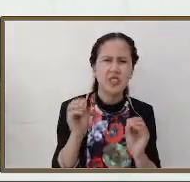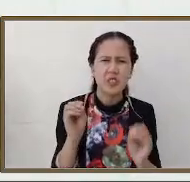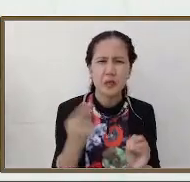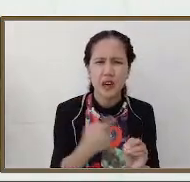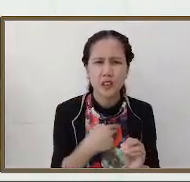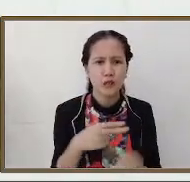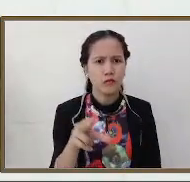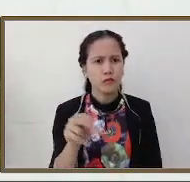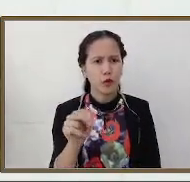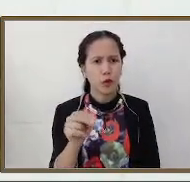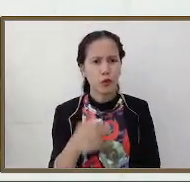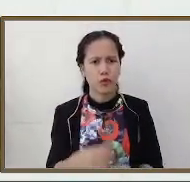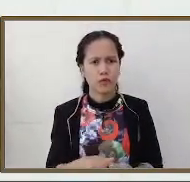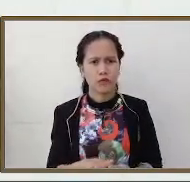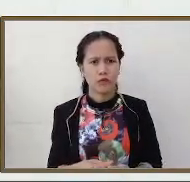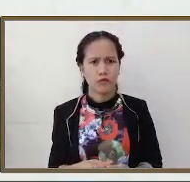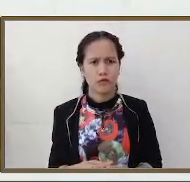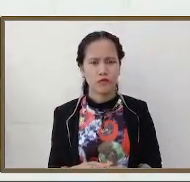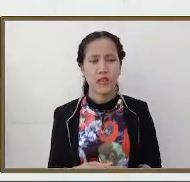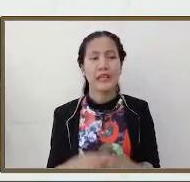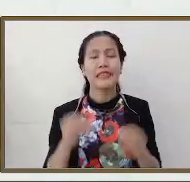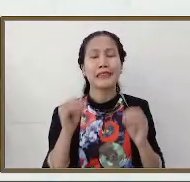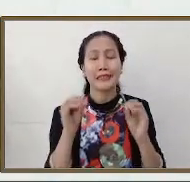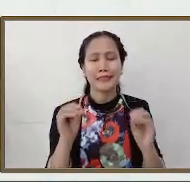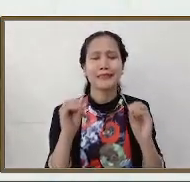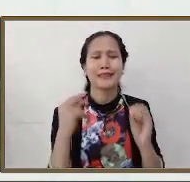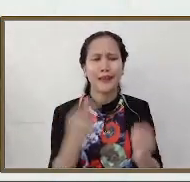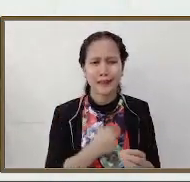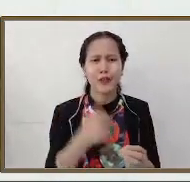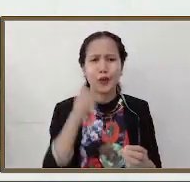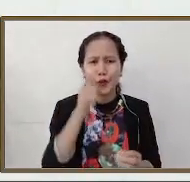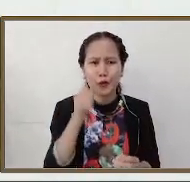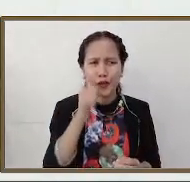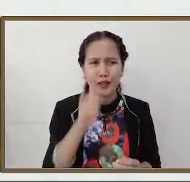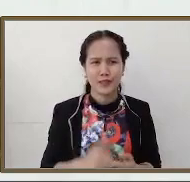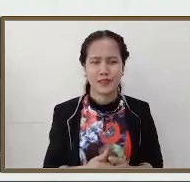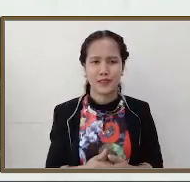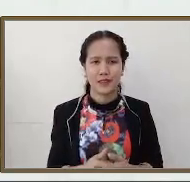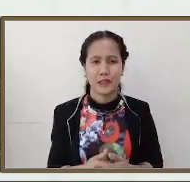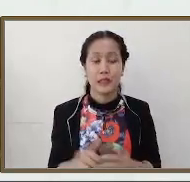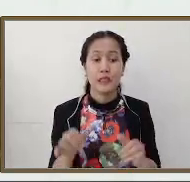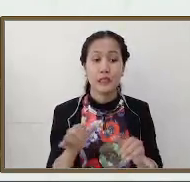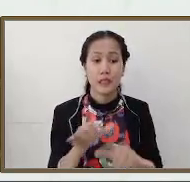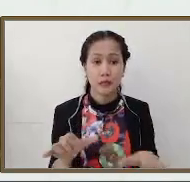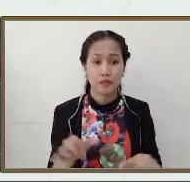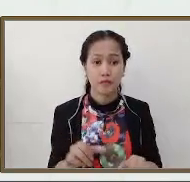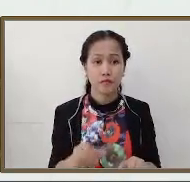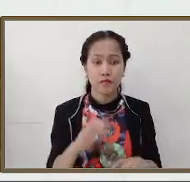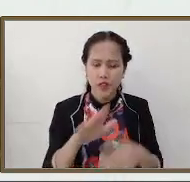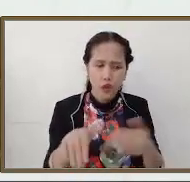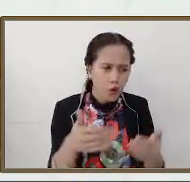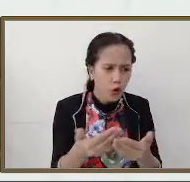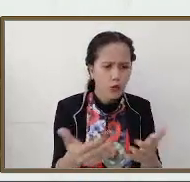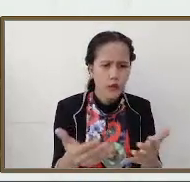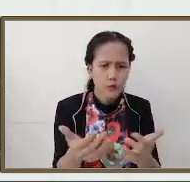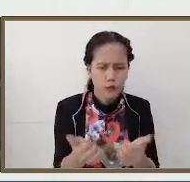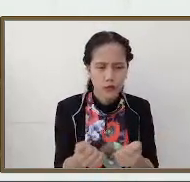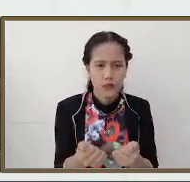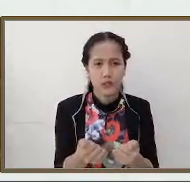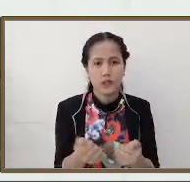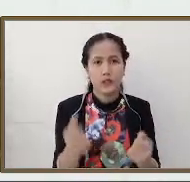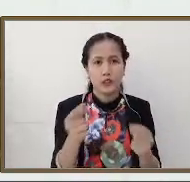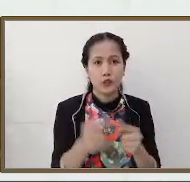mga Israelites ay wala namang nasabi sa amin yung Panginoon eh. Because lahat ng gustong iparating ng Diyos sa kanyang